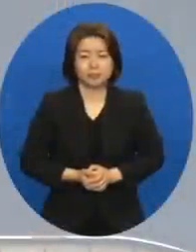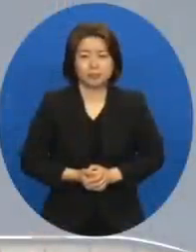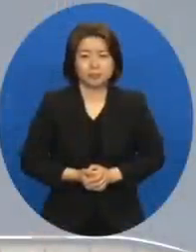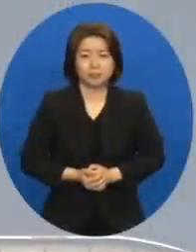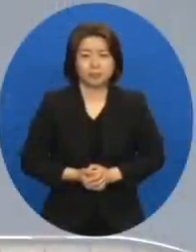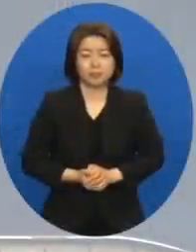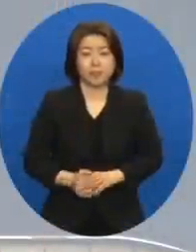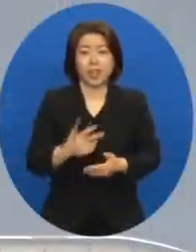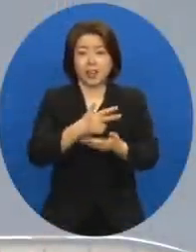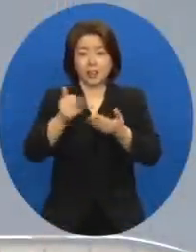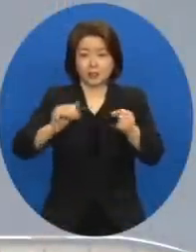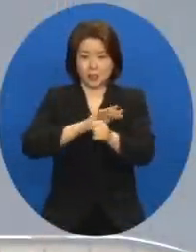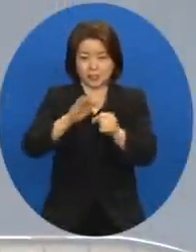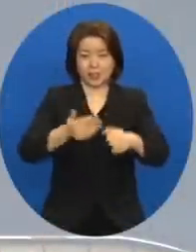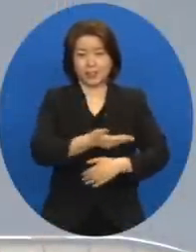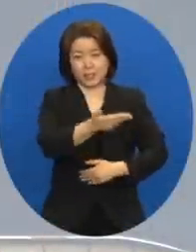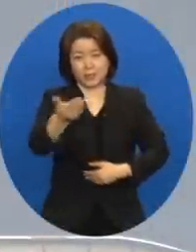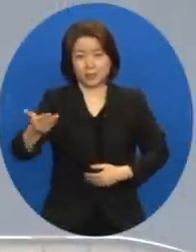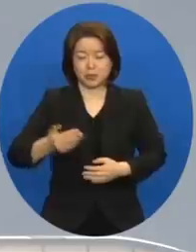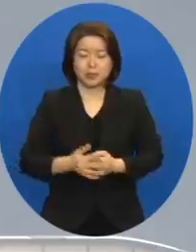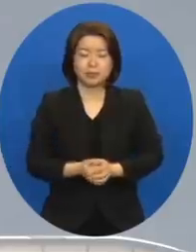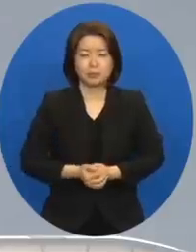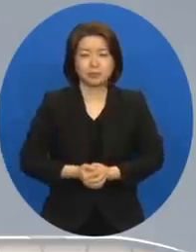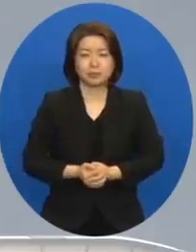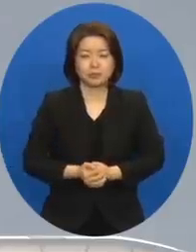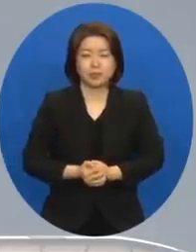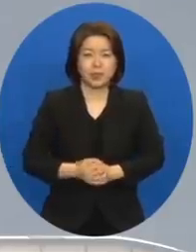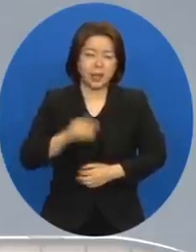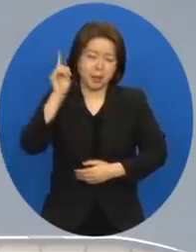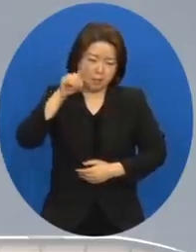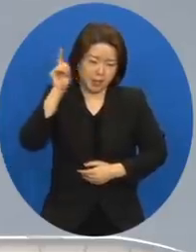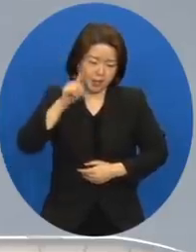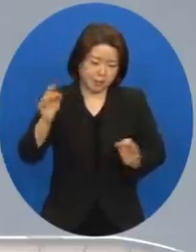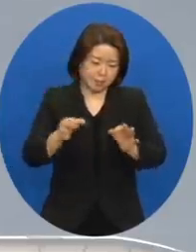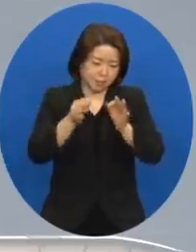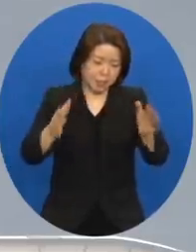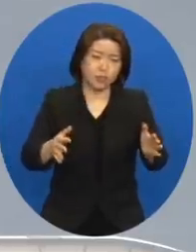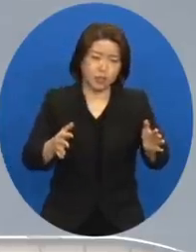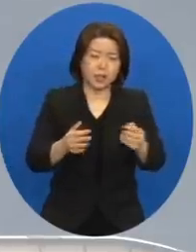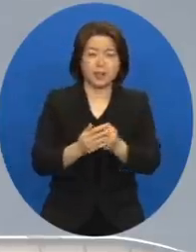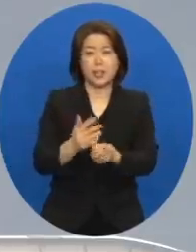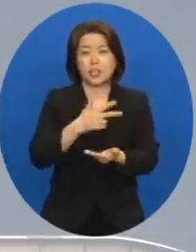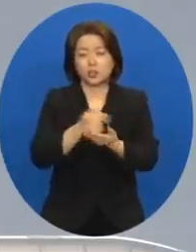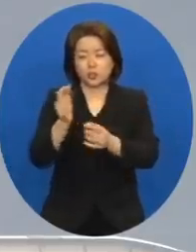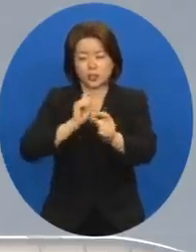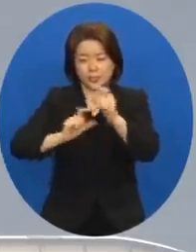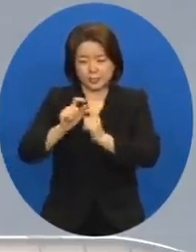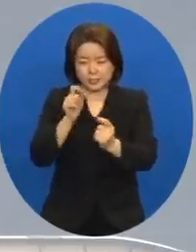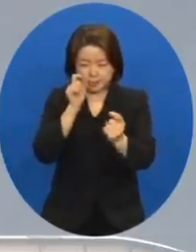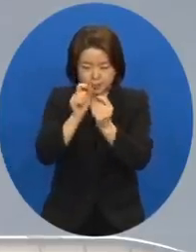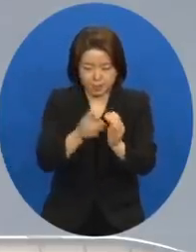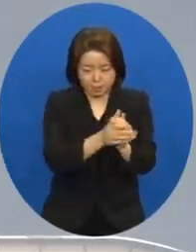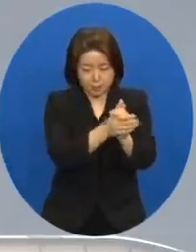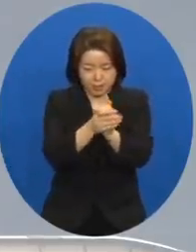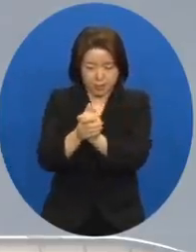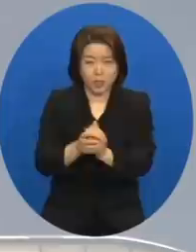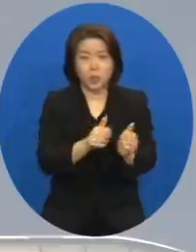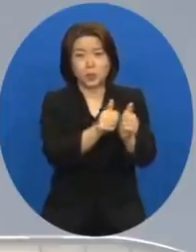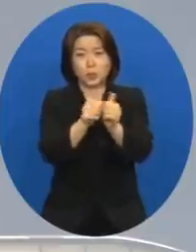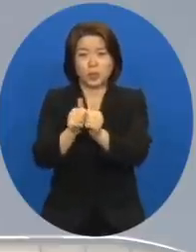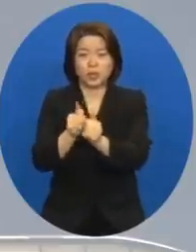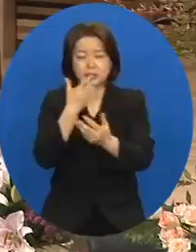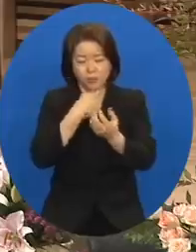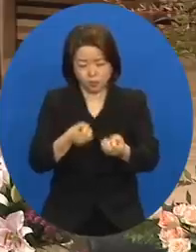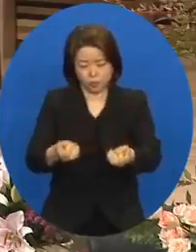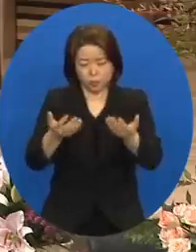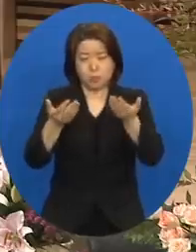자 주님을 사랑하시는 여러분 아 매일 매순간 주님과 더 침 미리 동행 하시기를 축복합니다